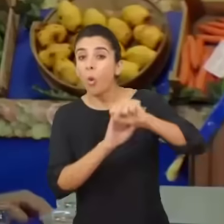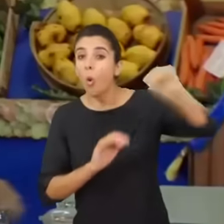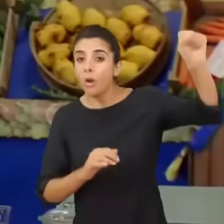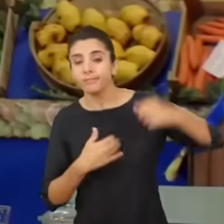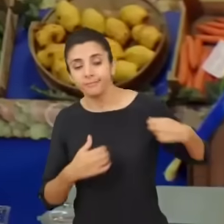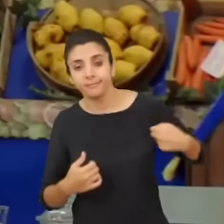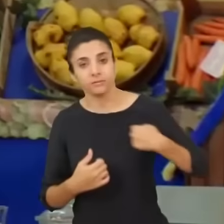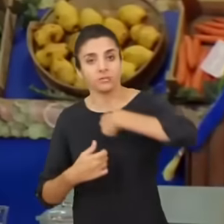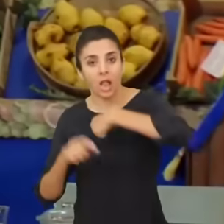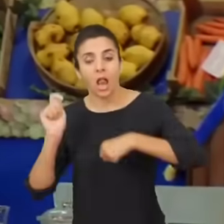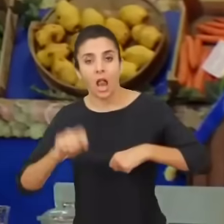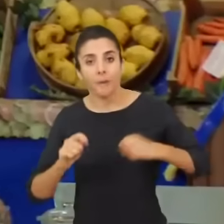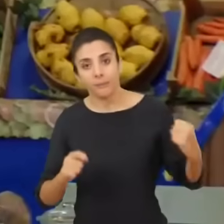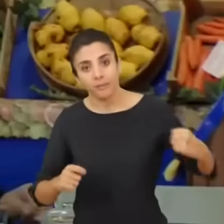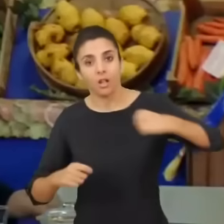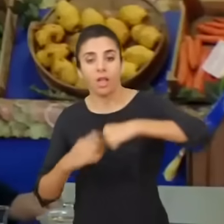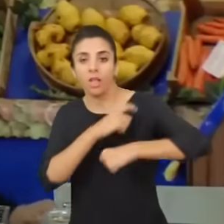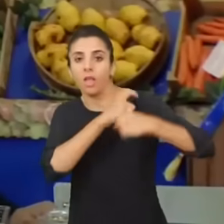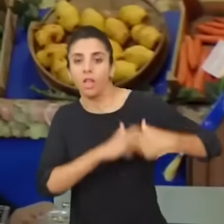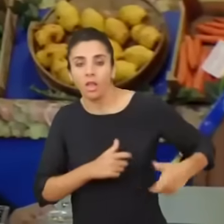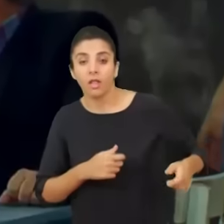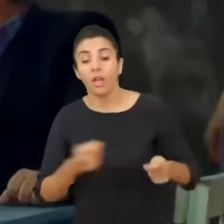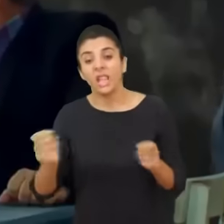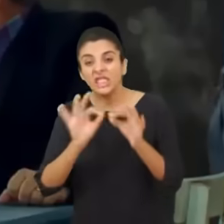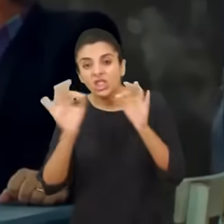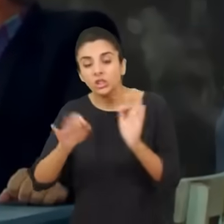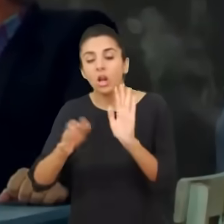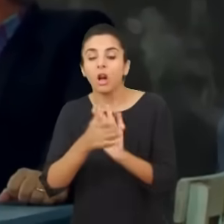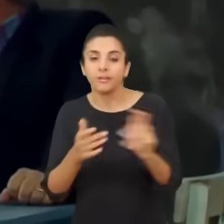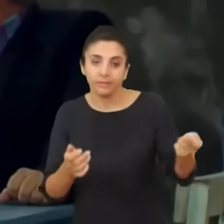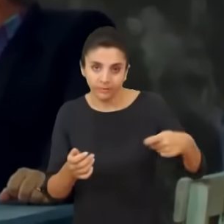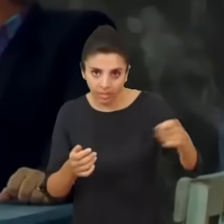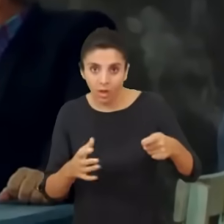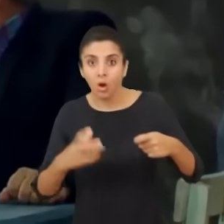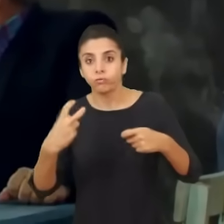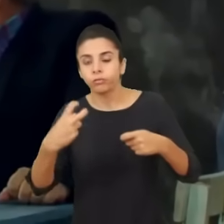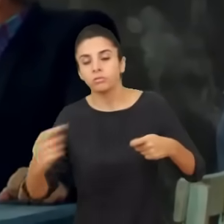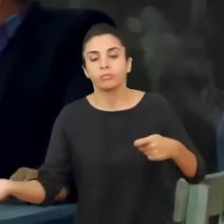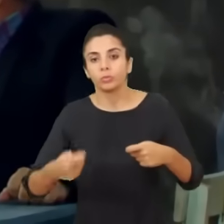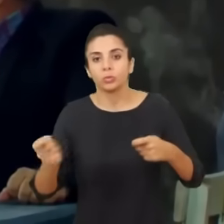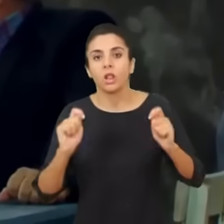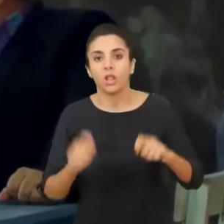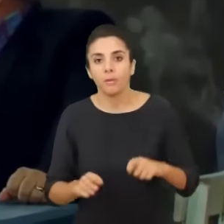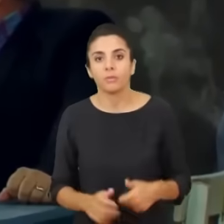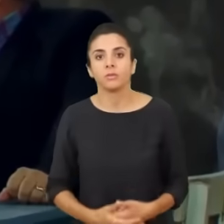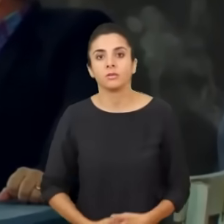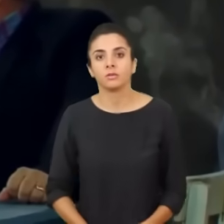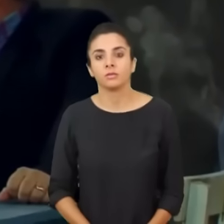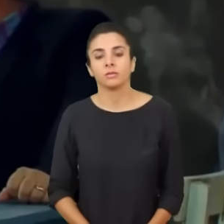Ne İnceyi sol elini al. Evet. Davulu Çağatay astı ama Şahin